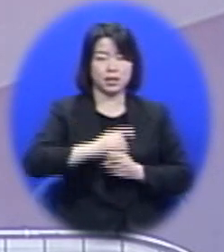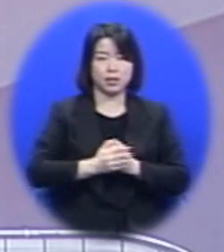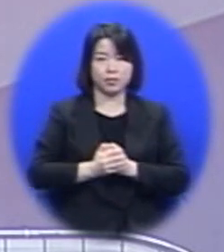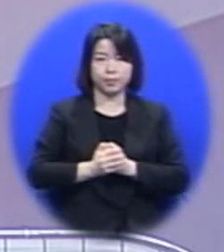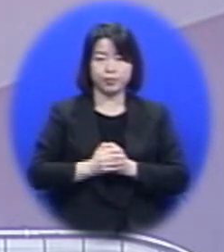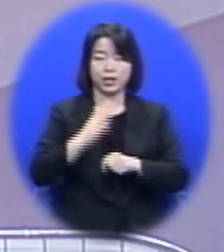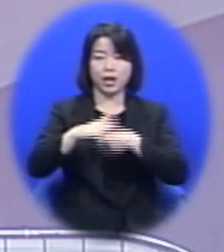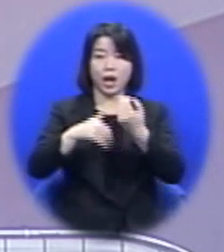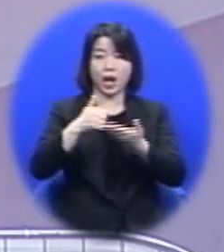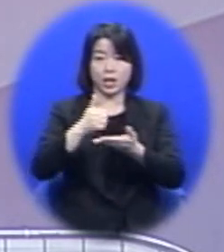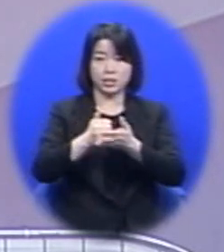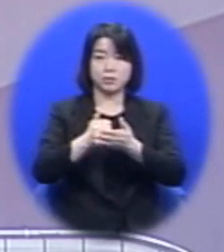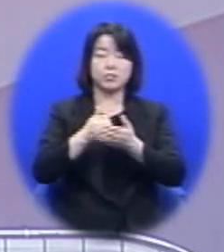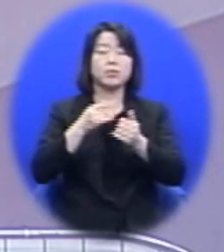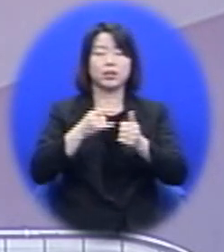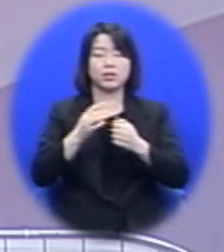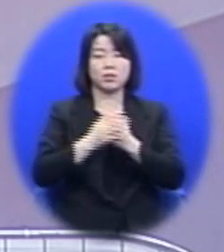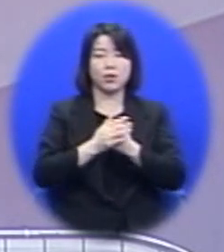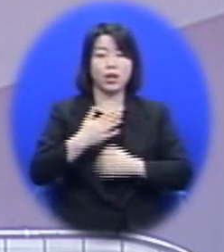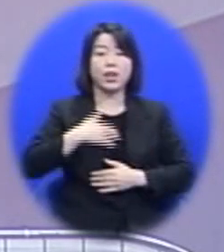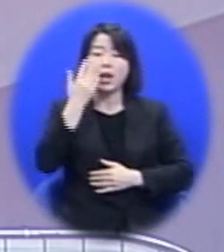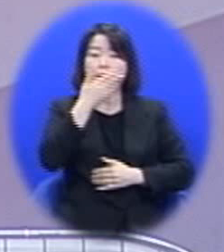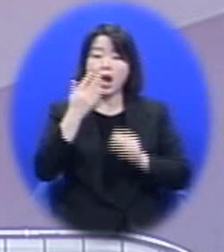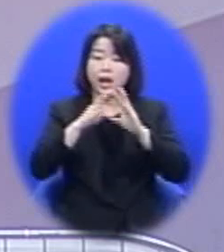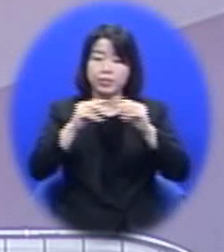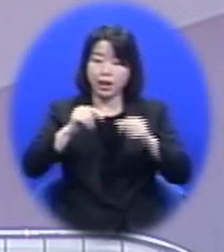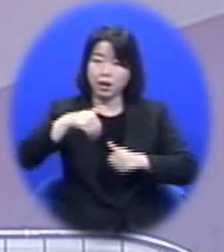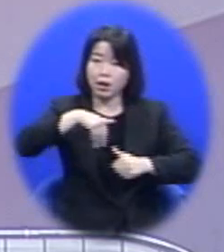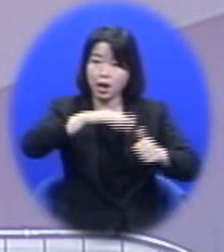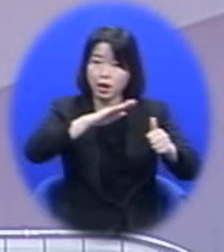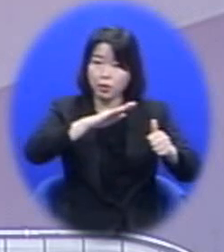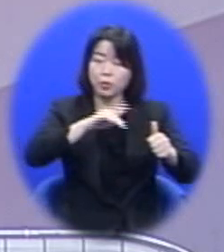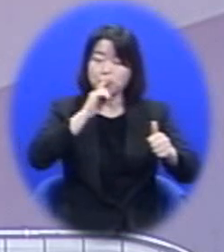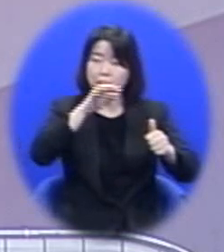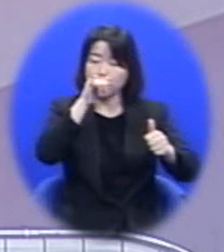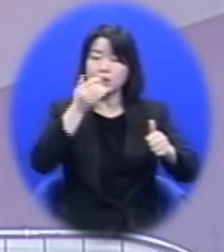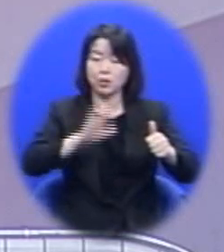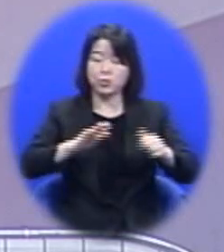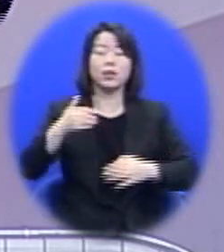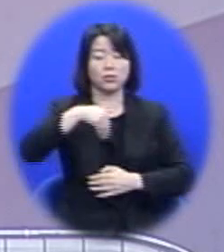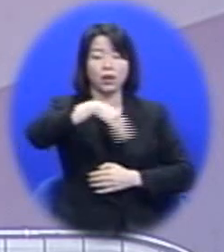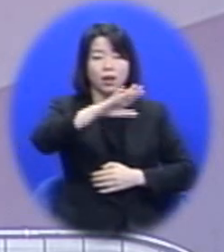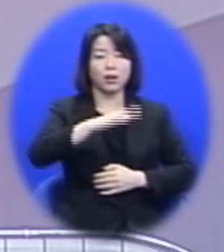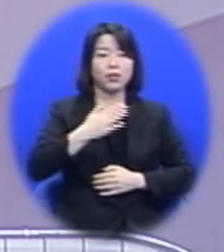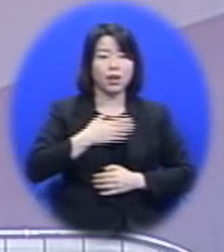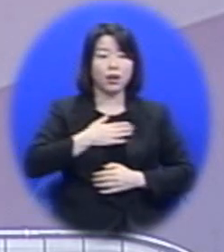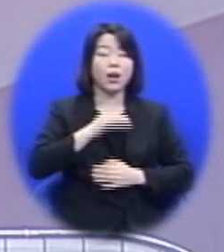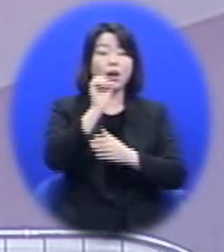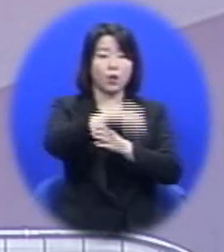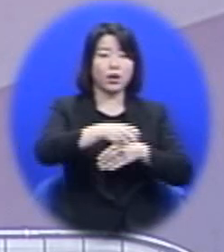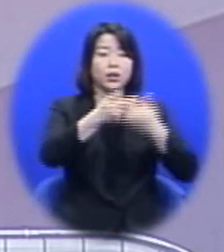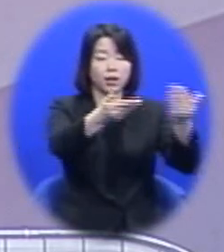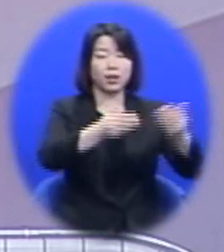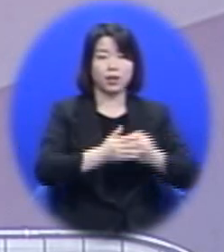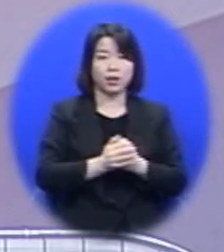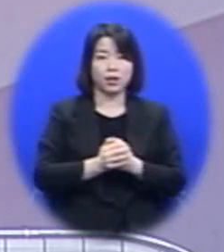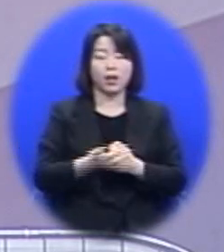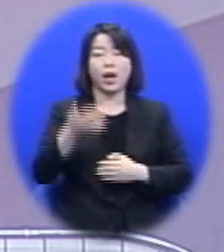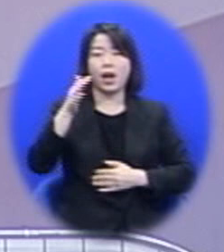하나님께서 가나안 땅에 내가 들여보내주겠다고 했으니 이제 가라. 내가 들어가게 해주겠다.